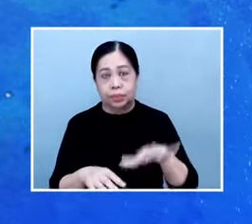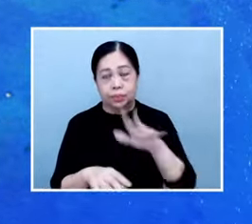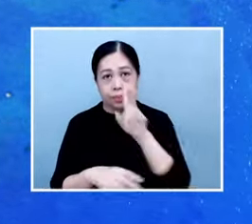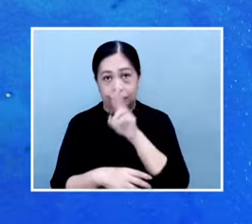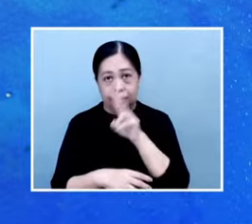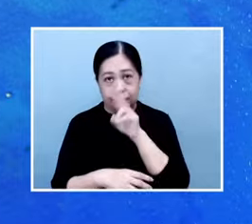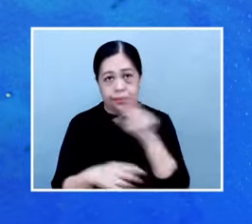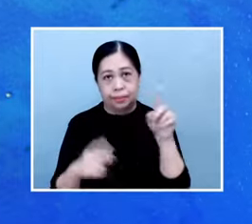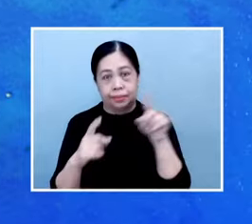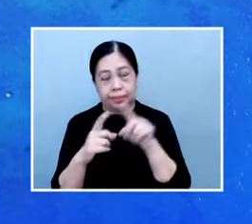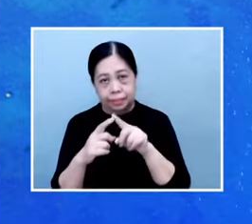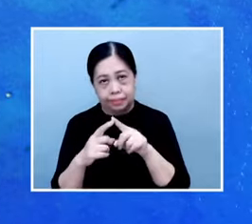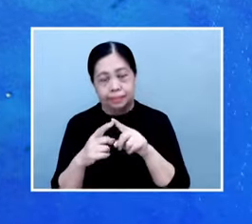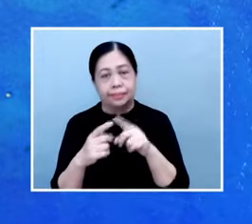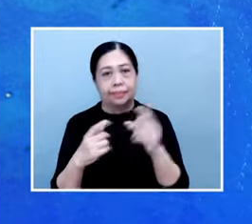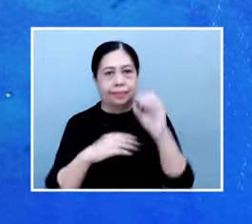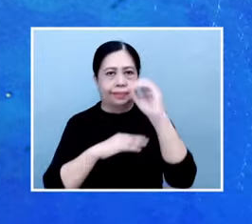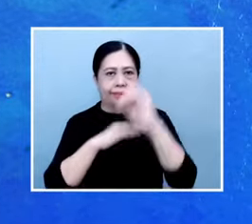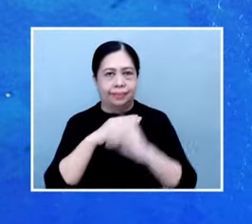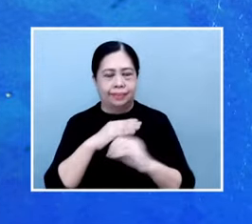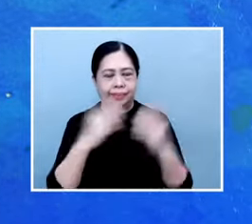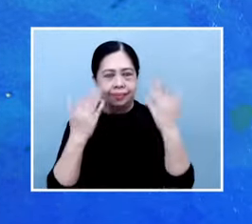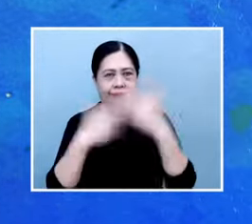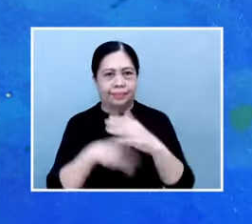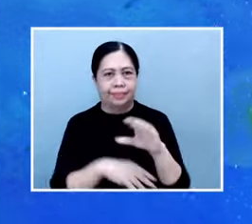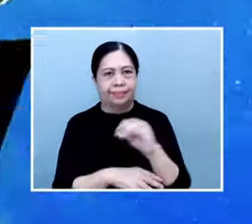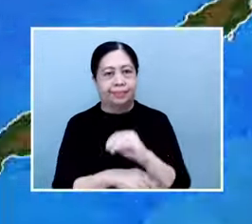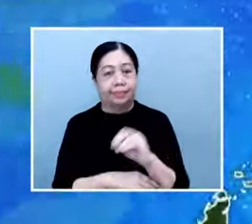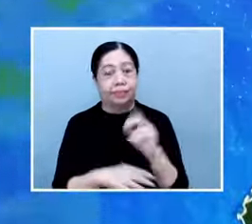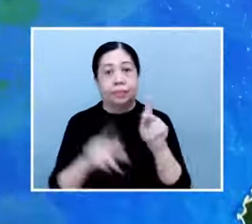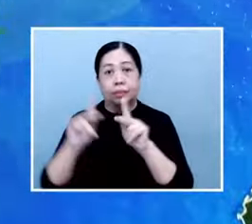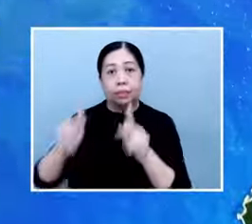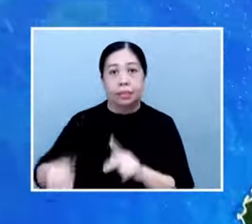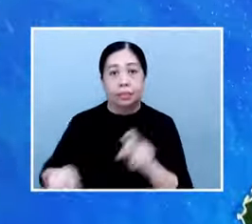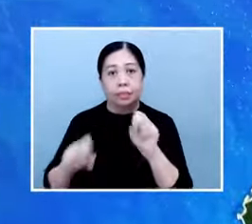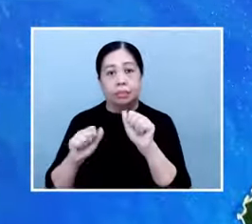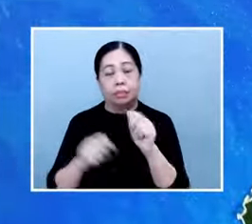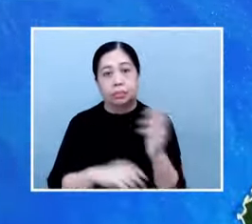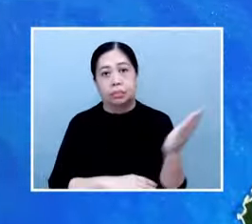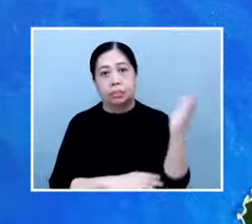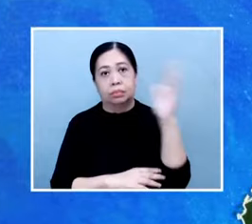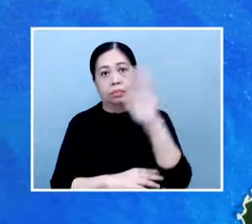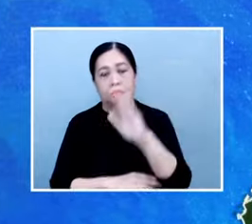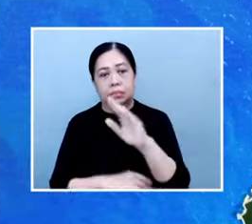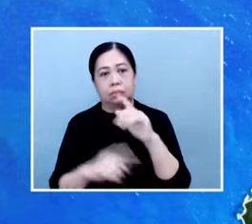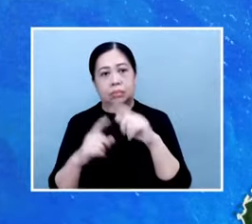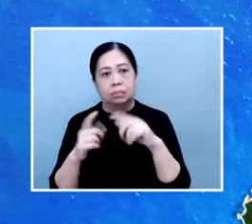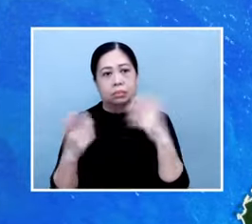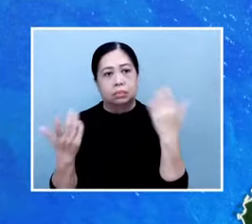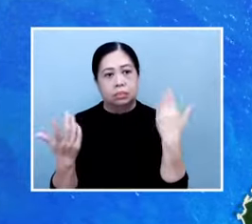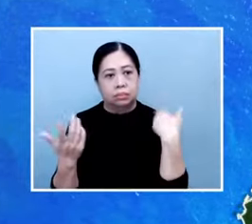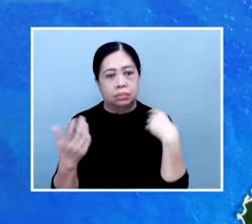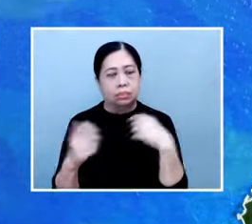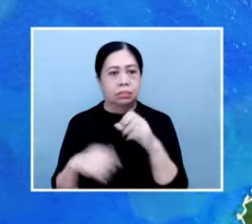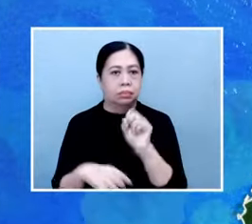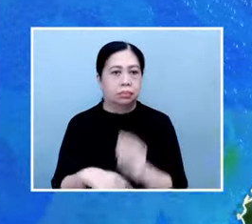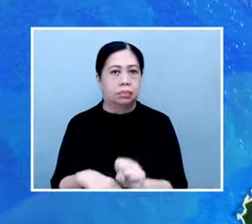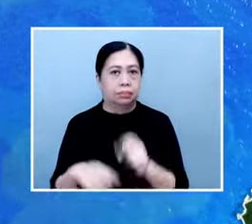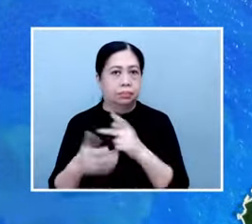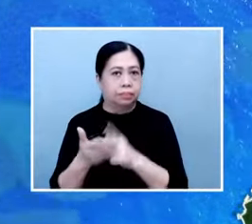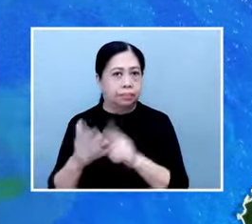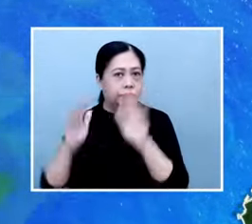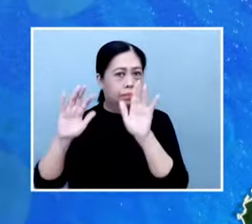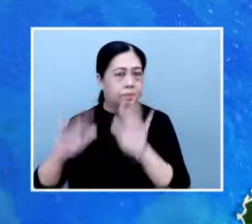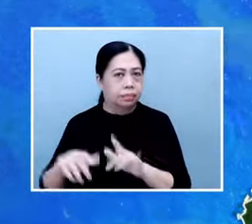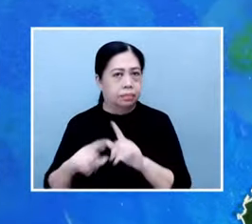Kabisayaan hanggang pagsapit ng gabi. Sa Palawan, Sabado ng tanghali hanggang hapon may ulan po sa southern part ng probinsya at hating